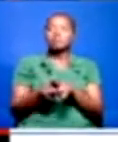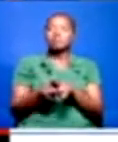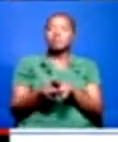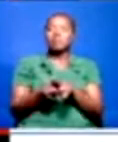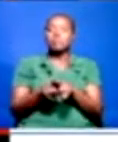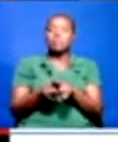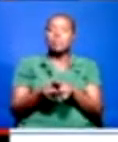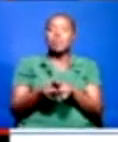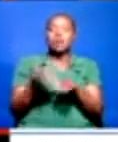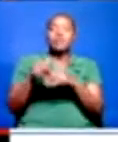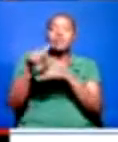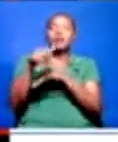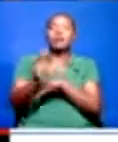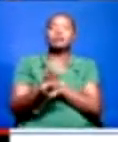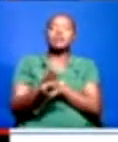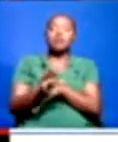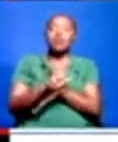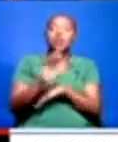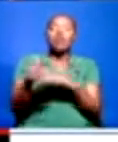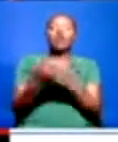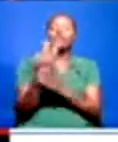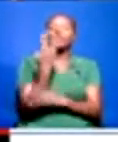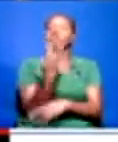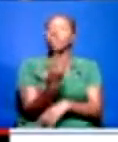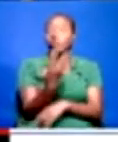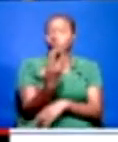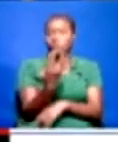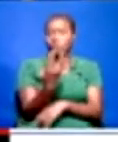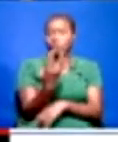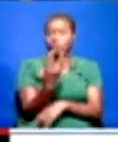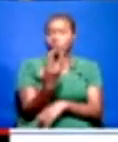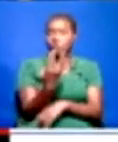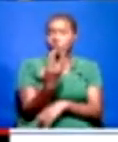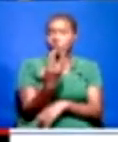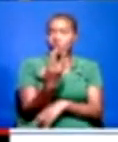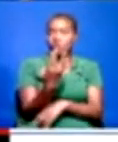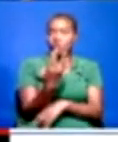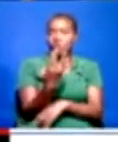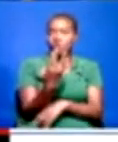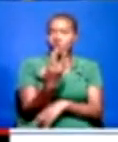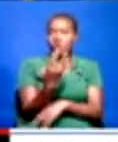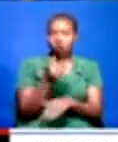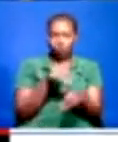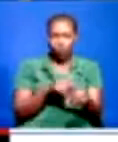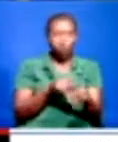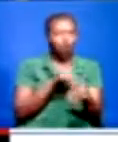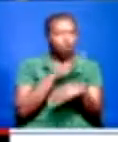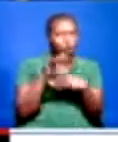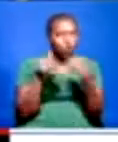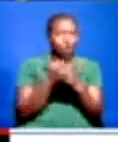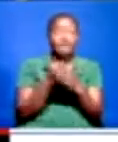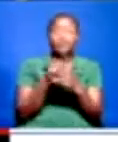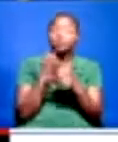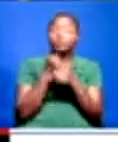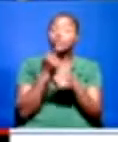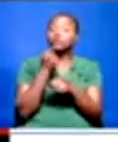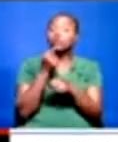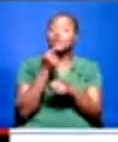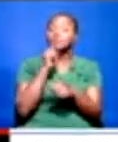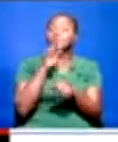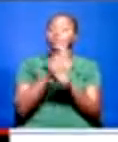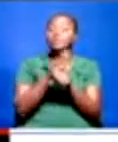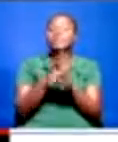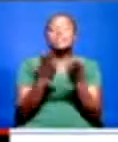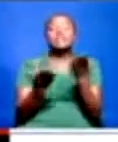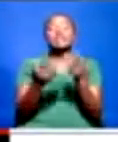nje, wako wote ni waine. So tumevaa jitihada sote na tunataka kumhakikishia kwamba either leo ama